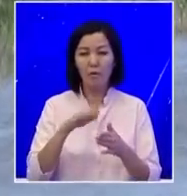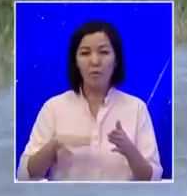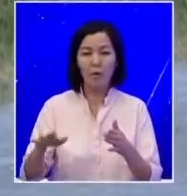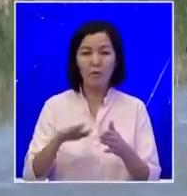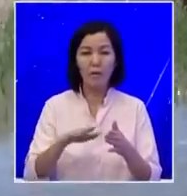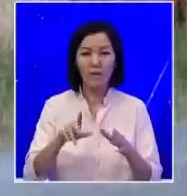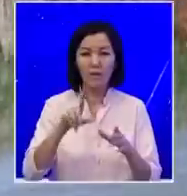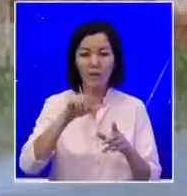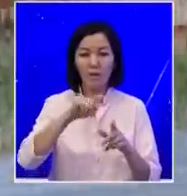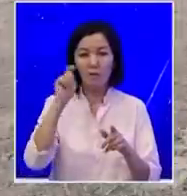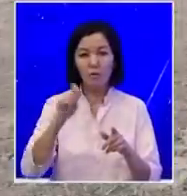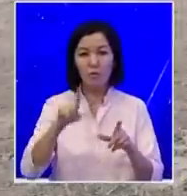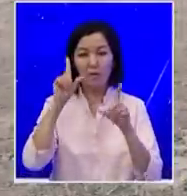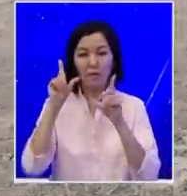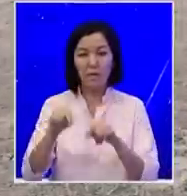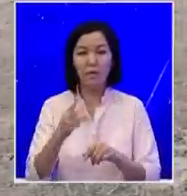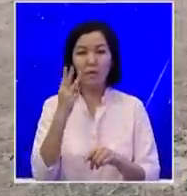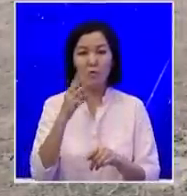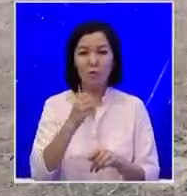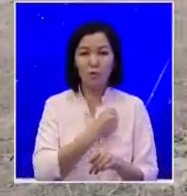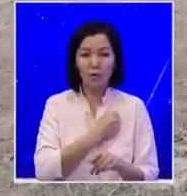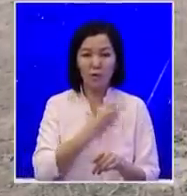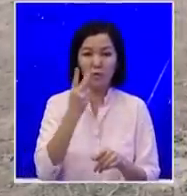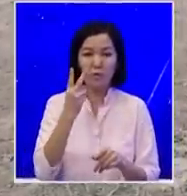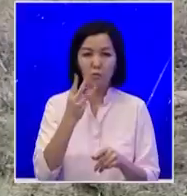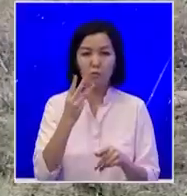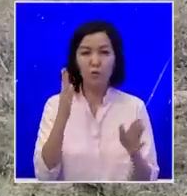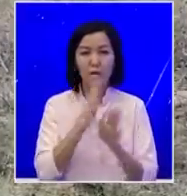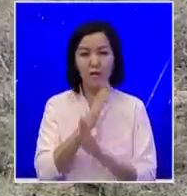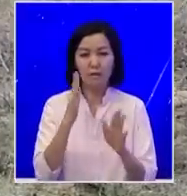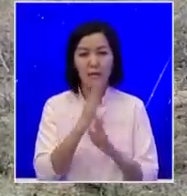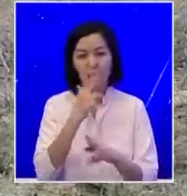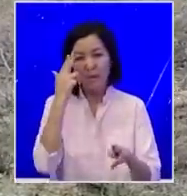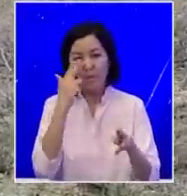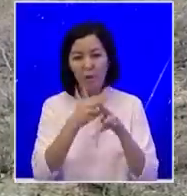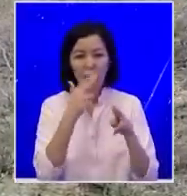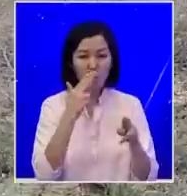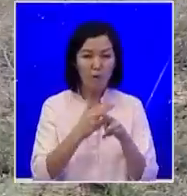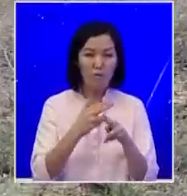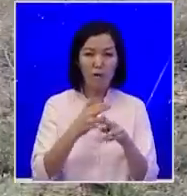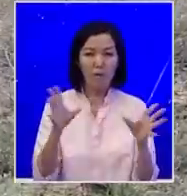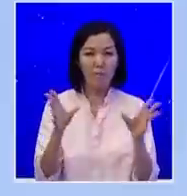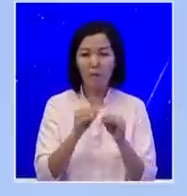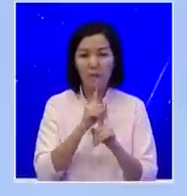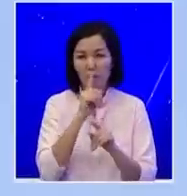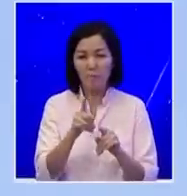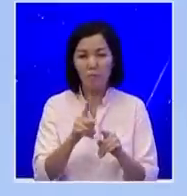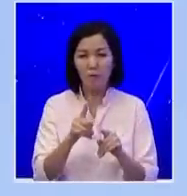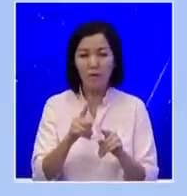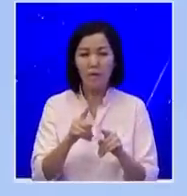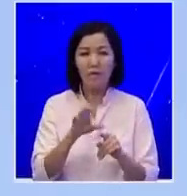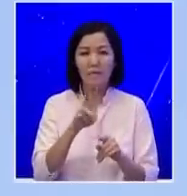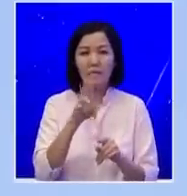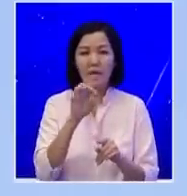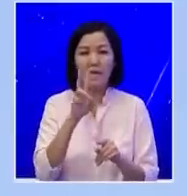соғысқа аттанады. Үш солдат, үш тағдыр. Соғыста бауырды бөлмеу деген ұғым жоқ. Омар Ембергенұлы Сталинград